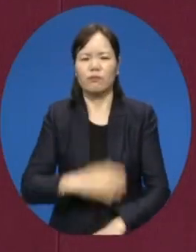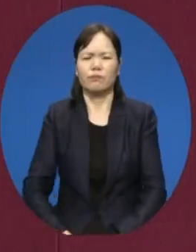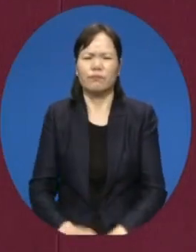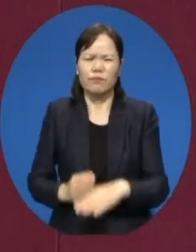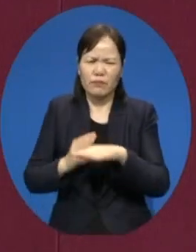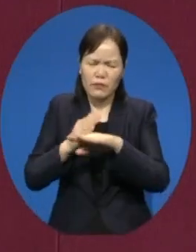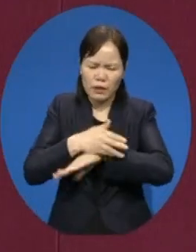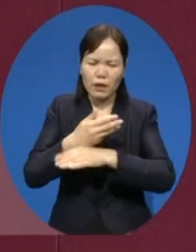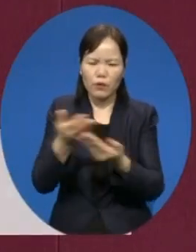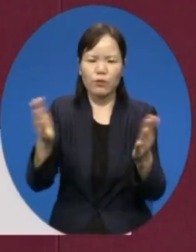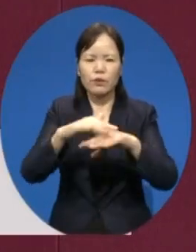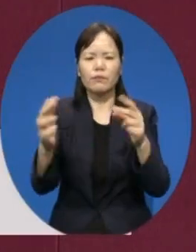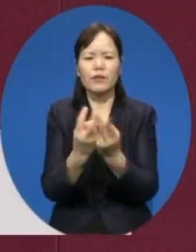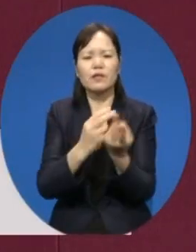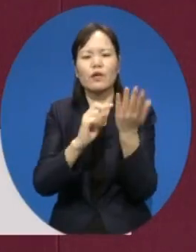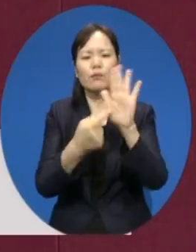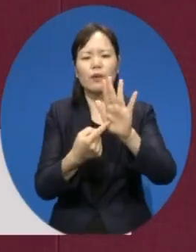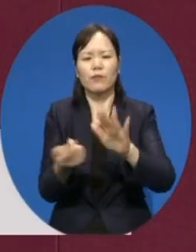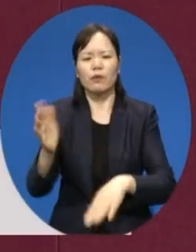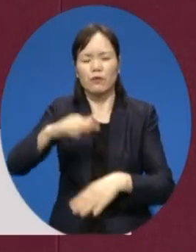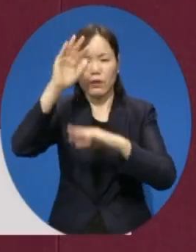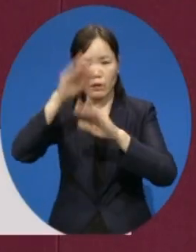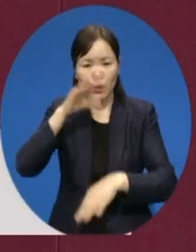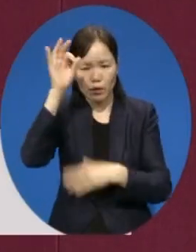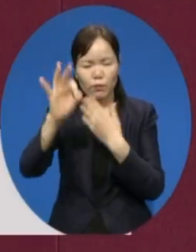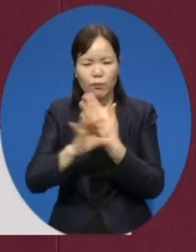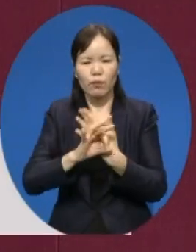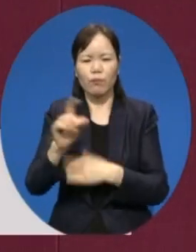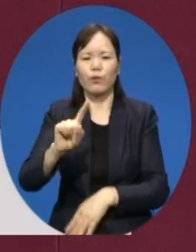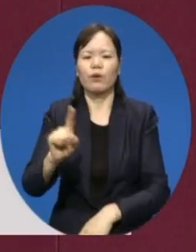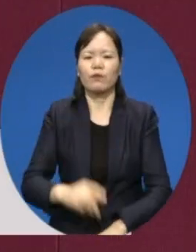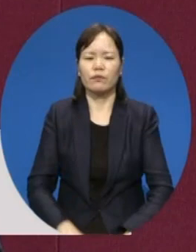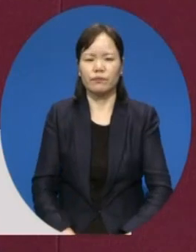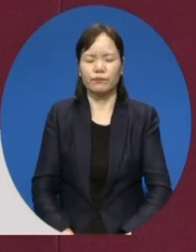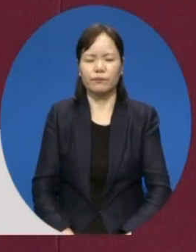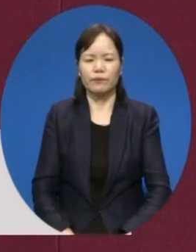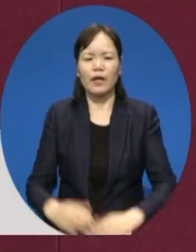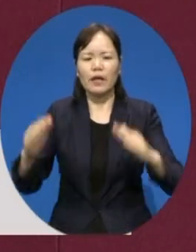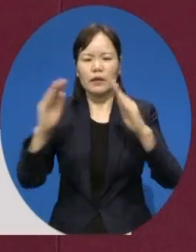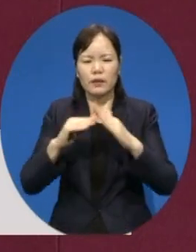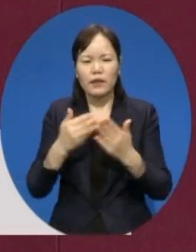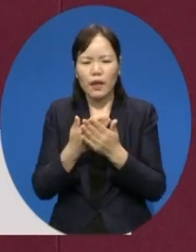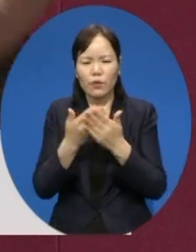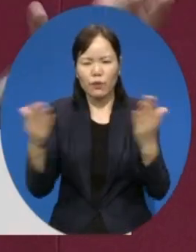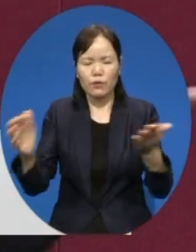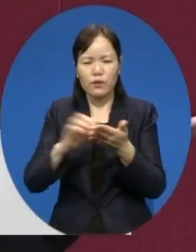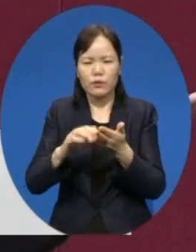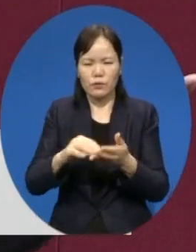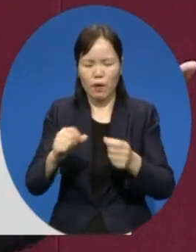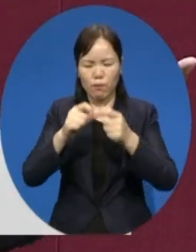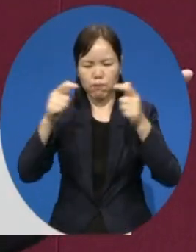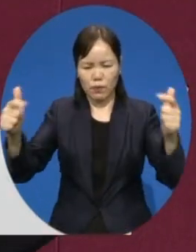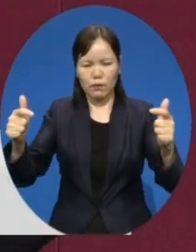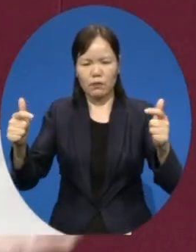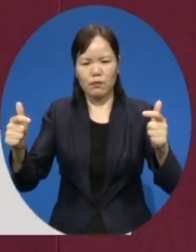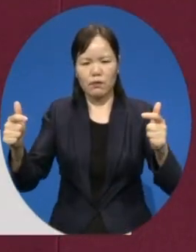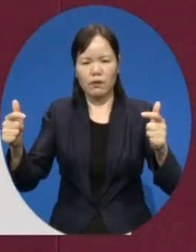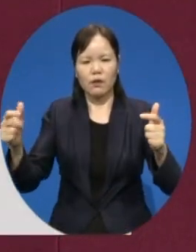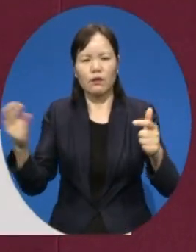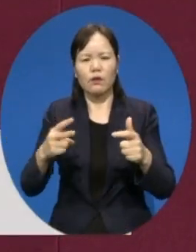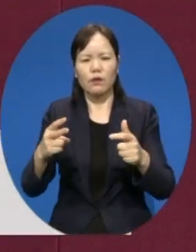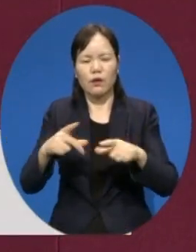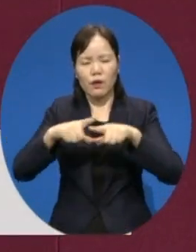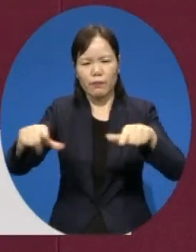뒤늦게 공급대책 내놨다고 합니다. 그런데 내용 보니까 뭔 줄 아십니까? 주택 공급 숫자 부풀리게 하고